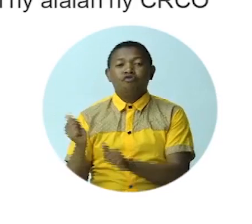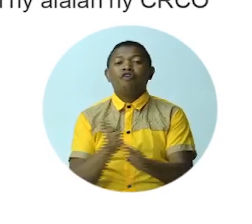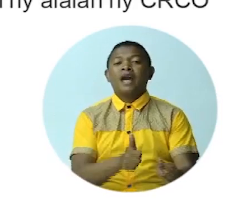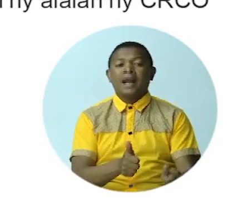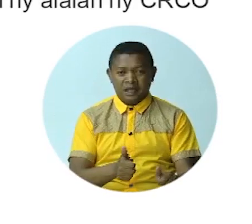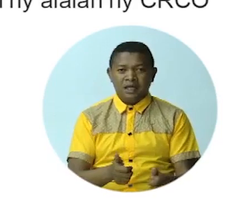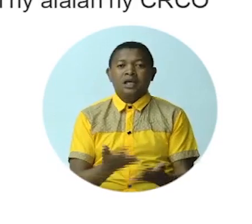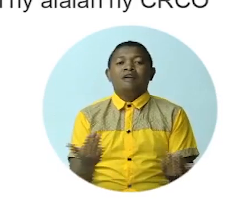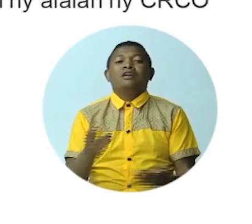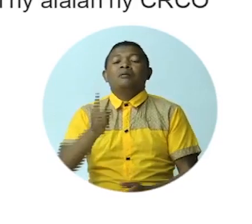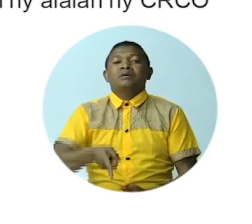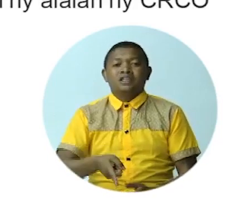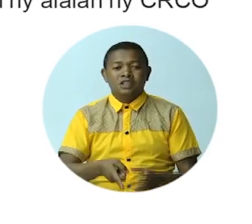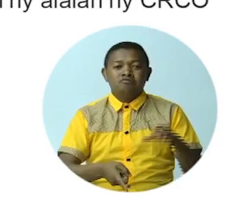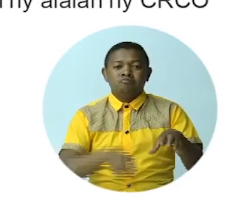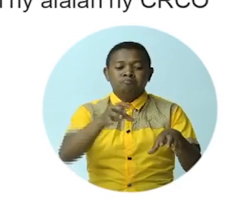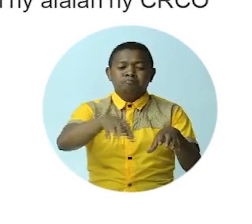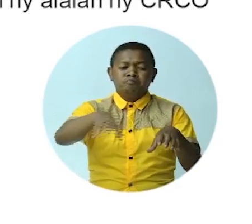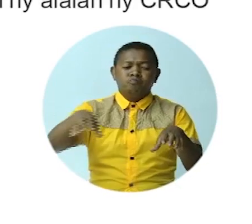ny faritra tsirairay avy a